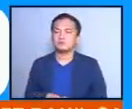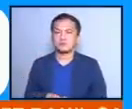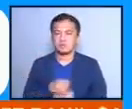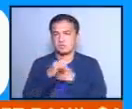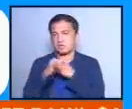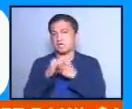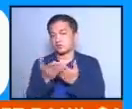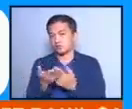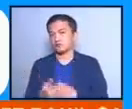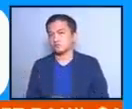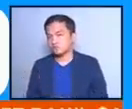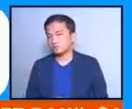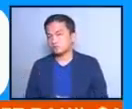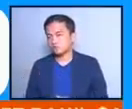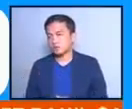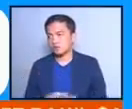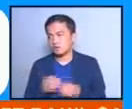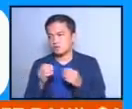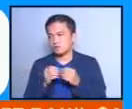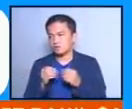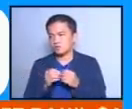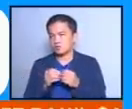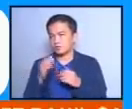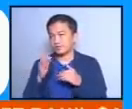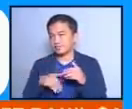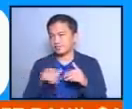like you and more than